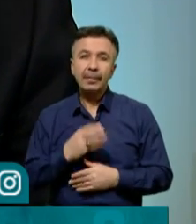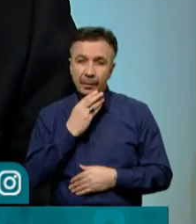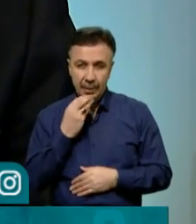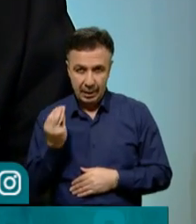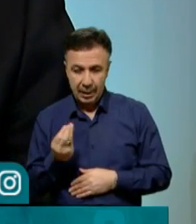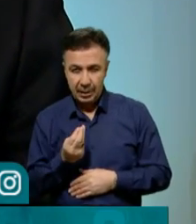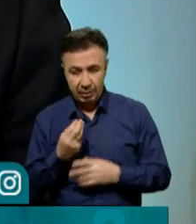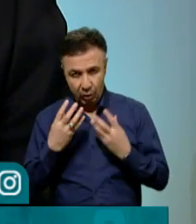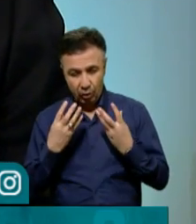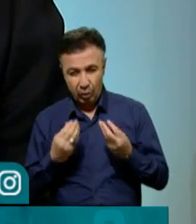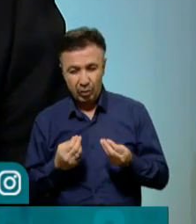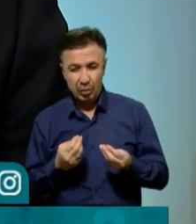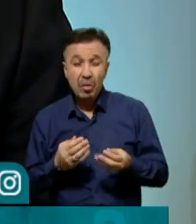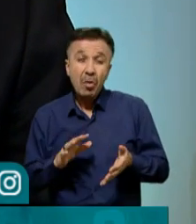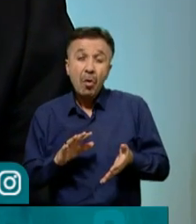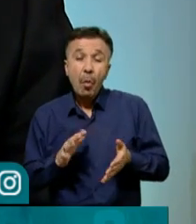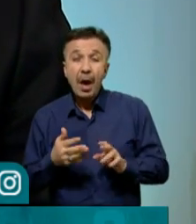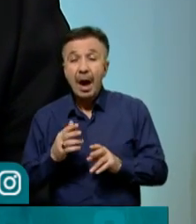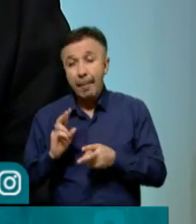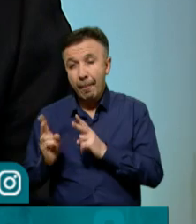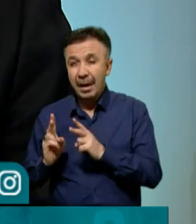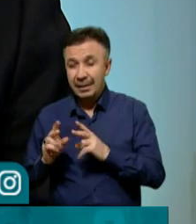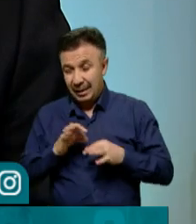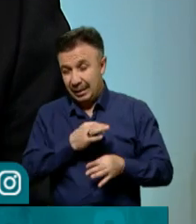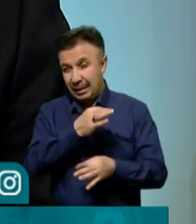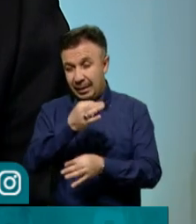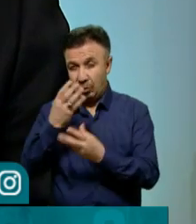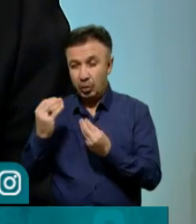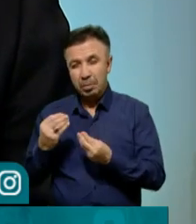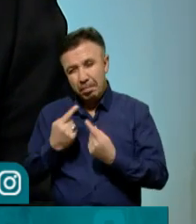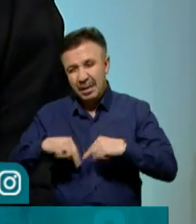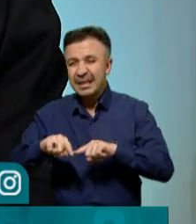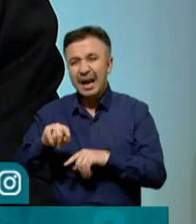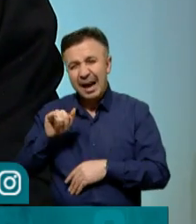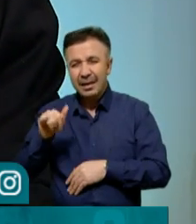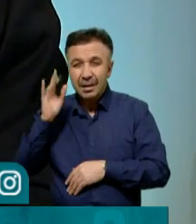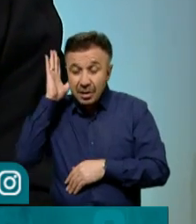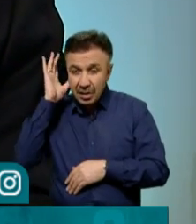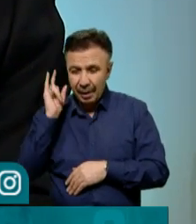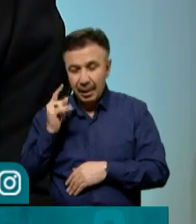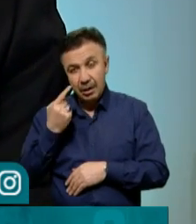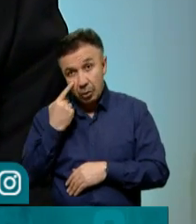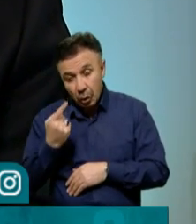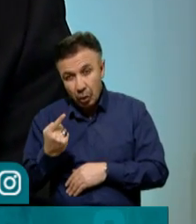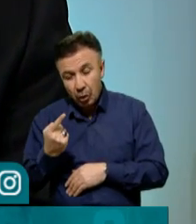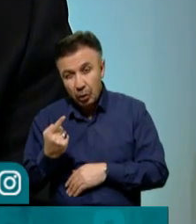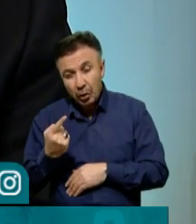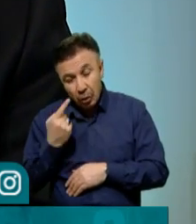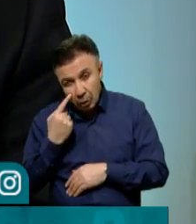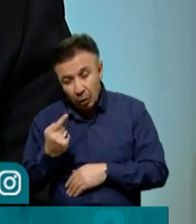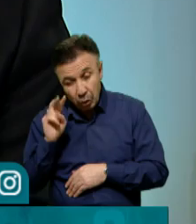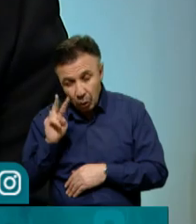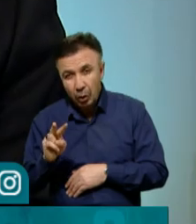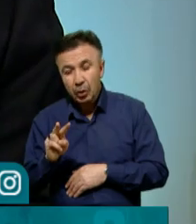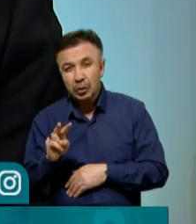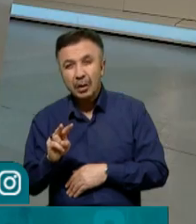gençlerimizin olsun veya bazı insanların olsun, biz de camilerde görüyoruz, telefonla oynamaları veya efendime söyleyeyim